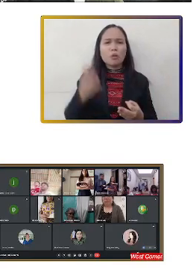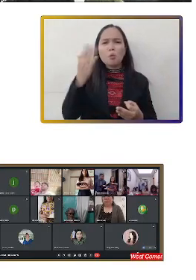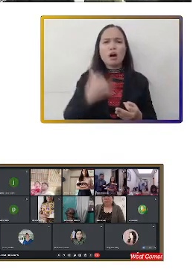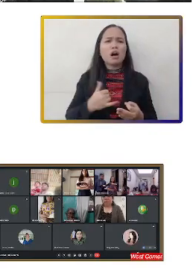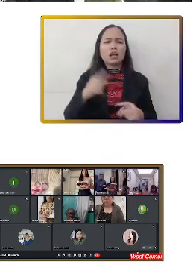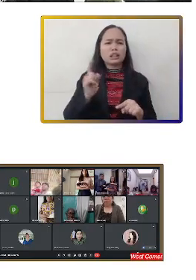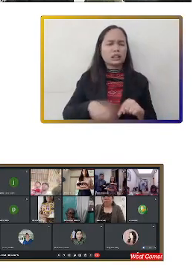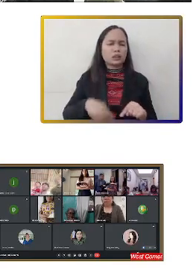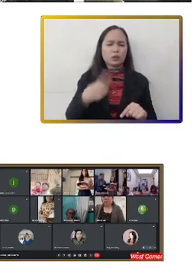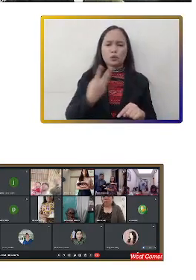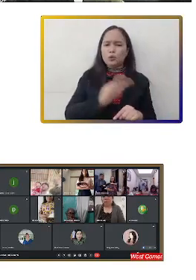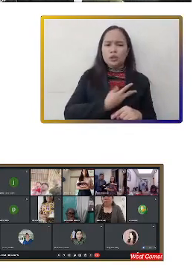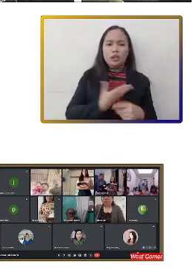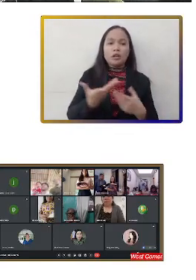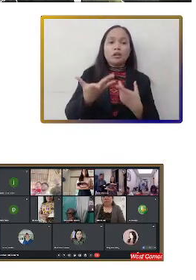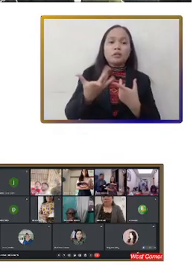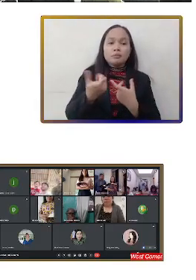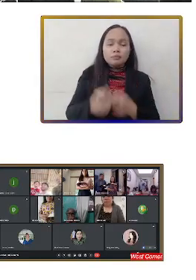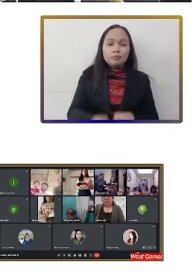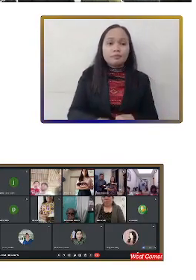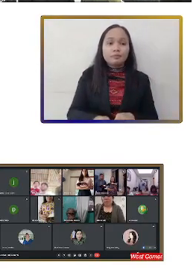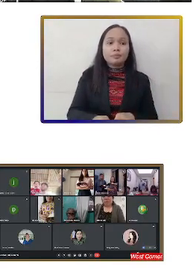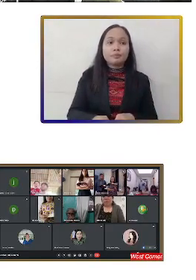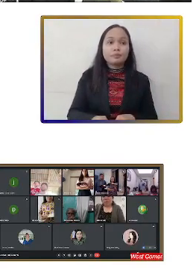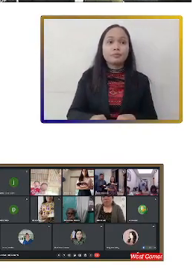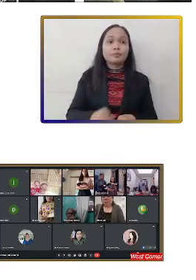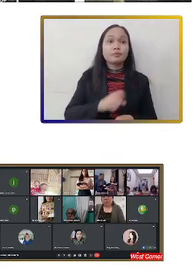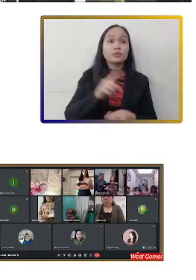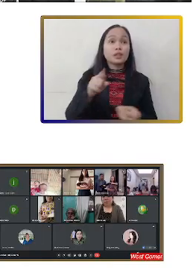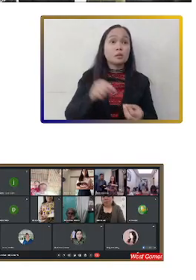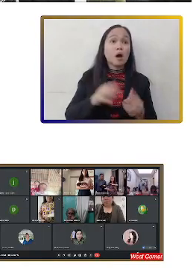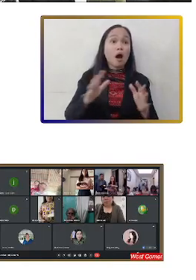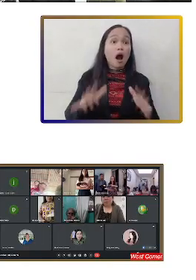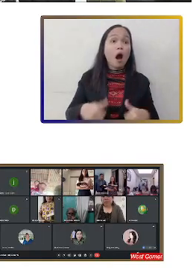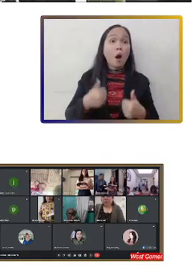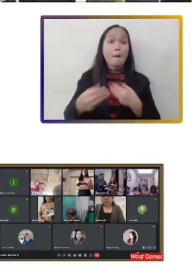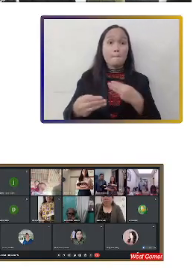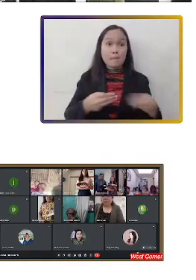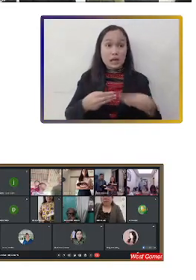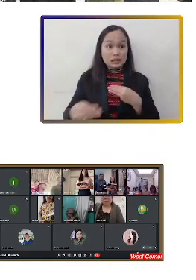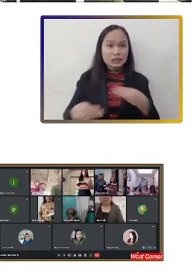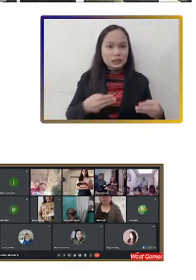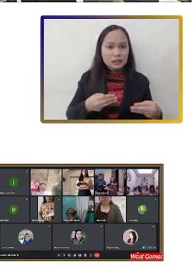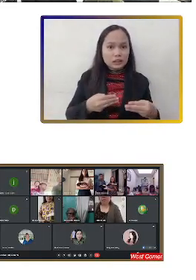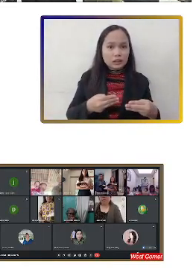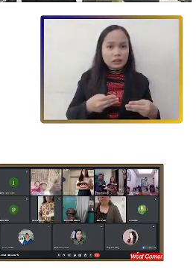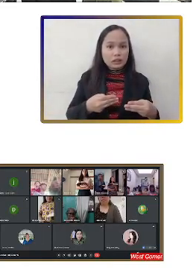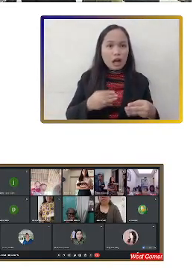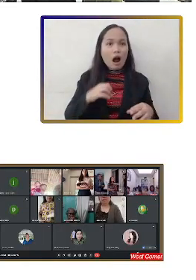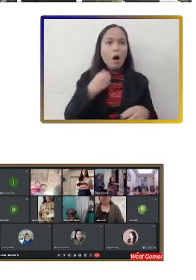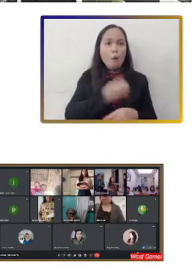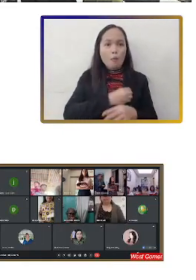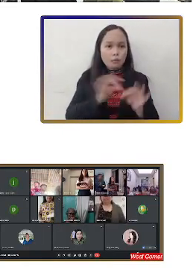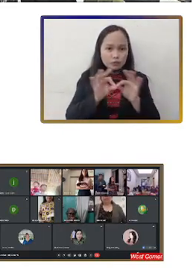natin kayang pagkatiwalaan pagdating sa pagmamanage ng pamilya?